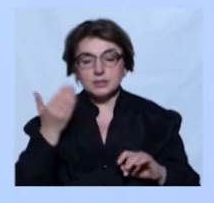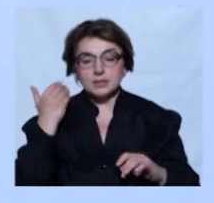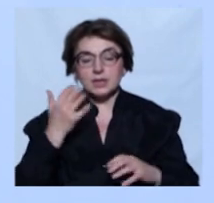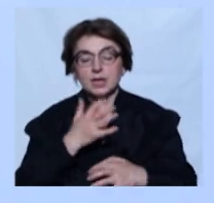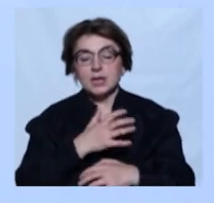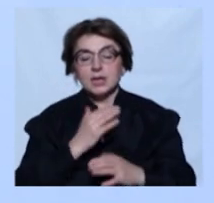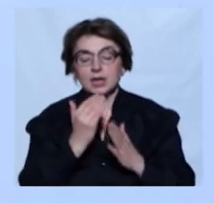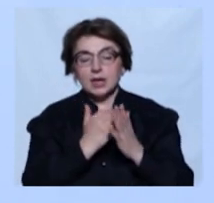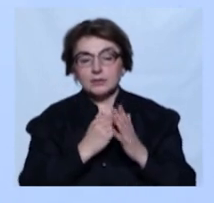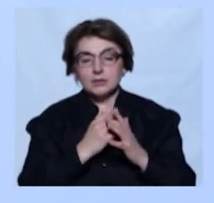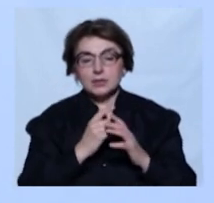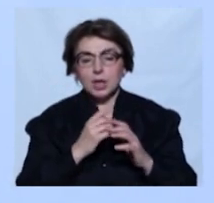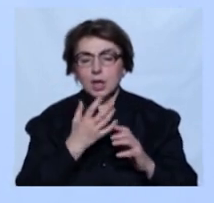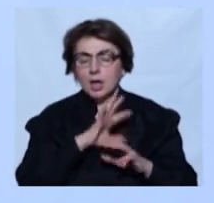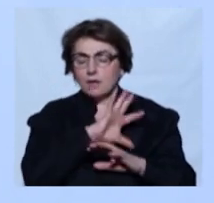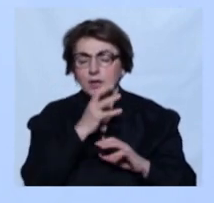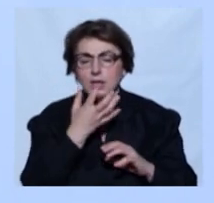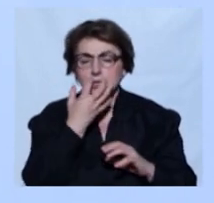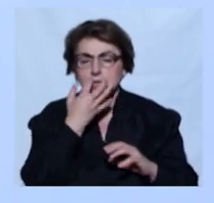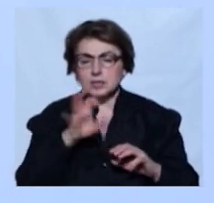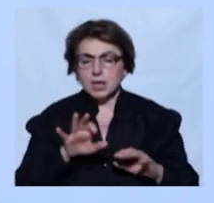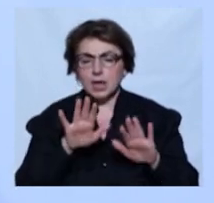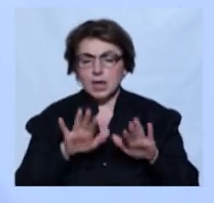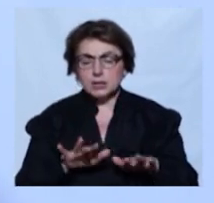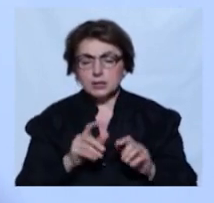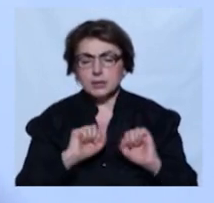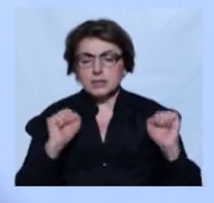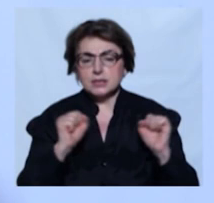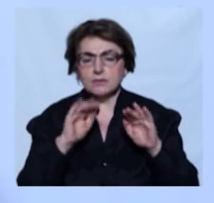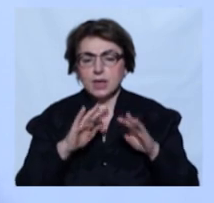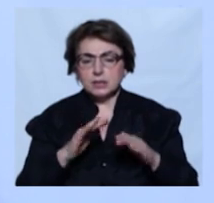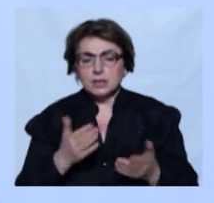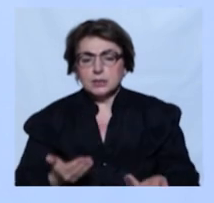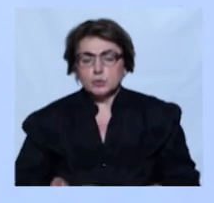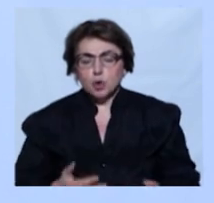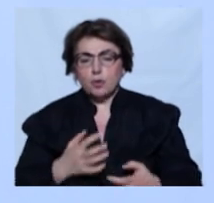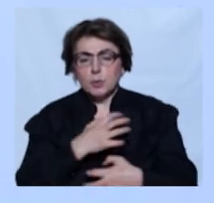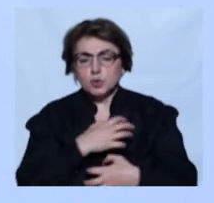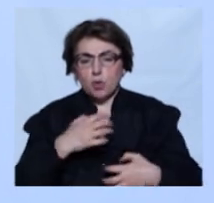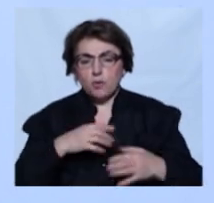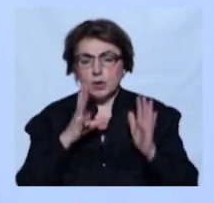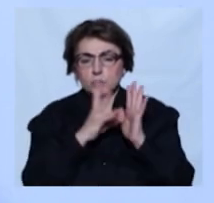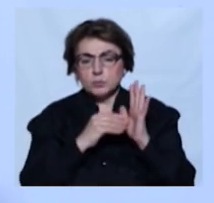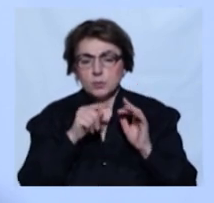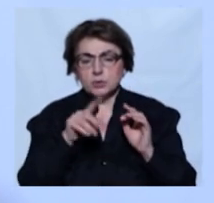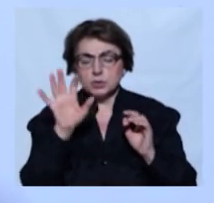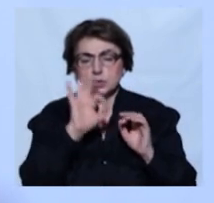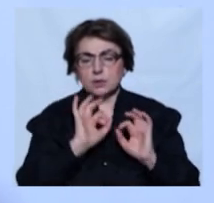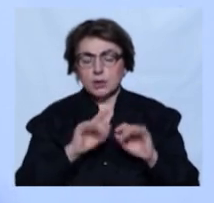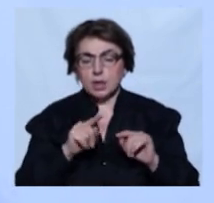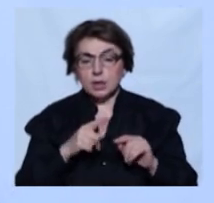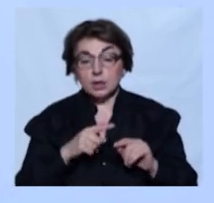ცხელ და ყველაზე ცივ ადგილებში მობინადრე ძუძუმწოვრებზე ვისაუბრეთ. დღეს კი შეიტყობთ, როგორ